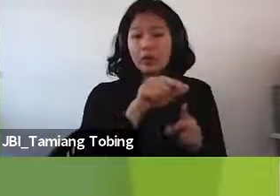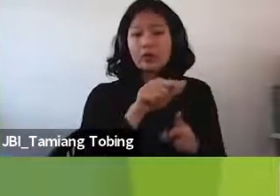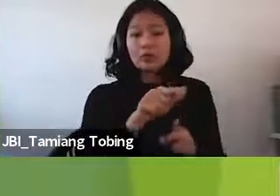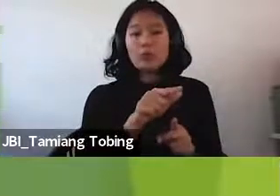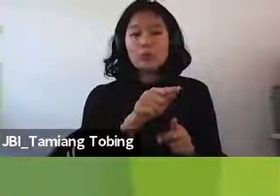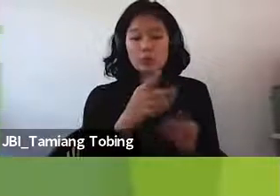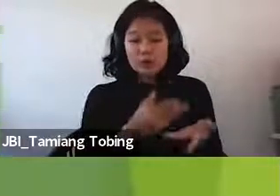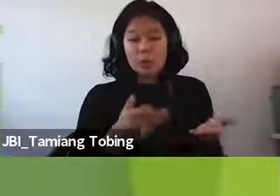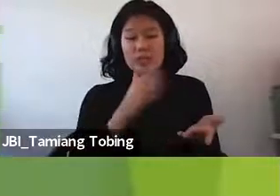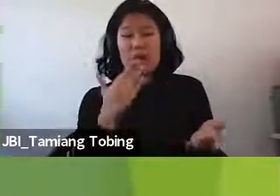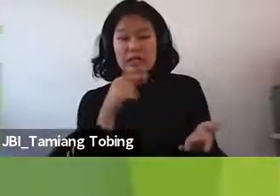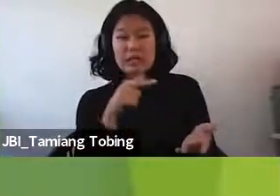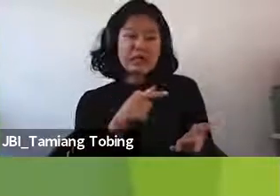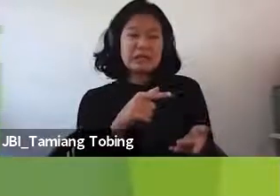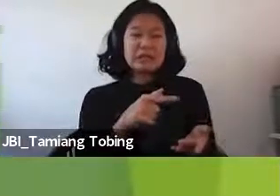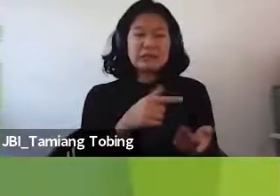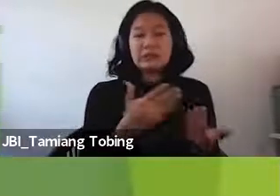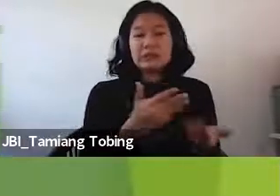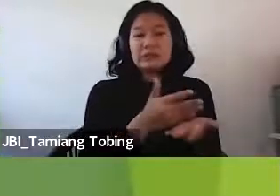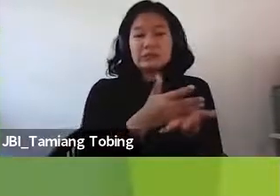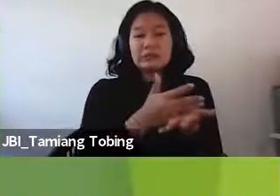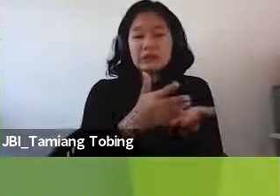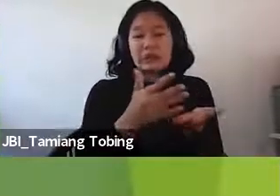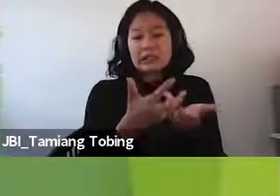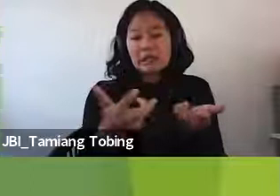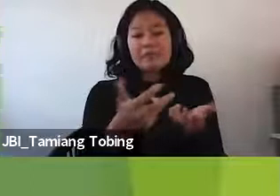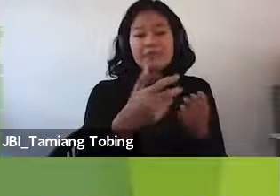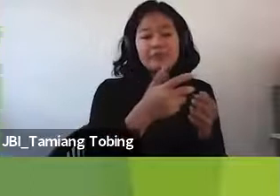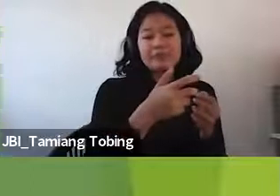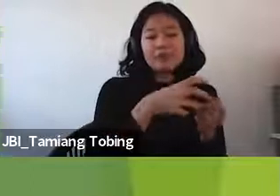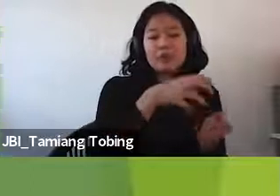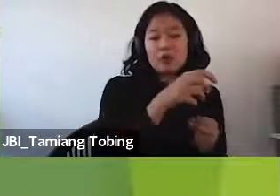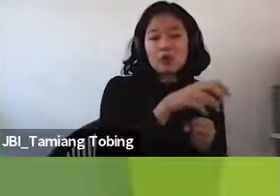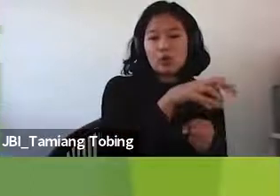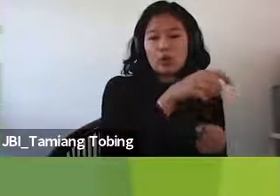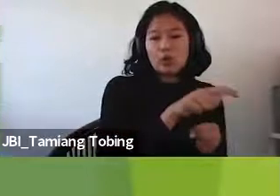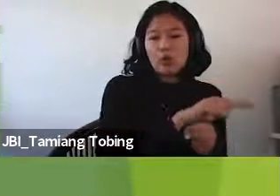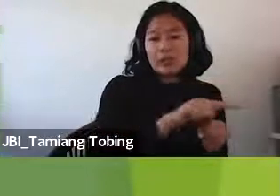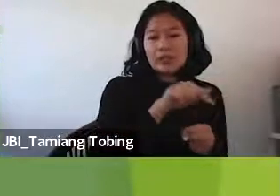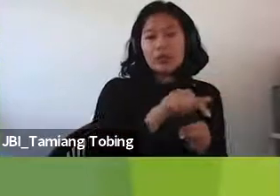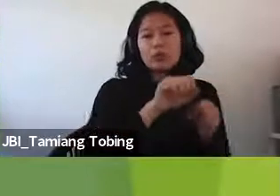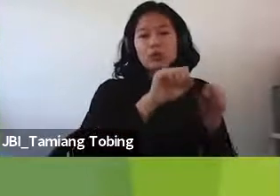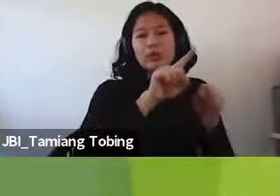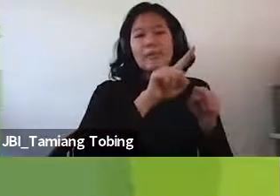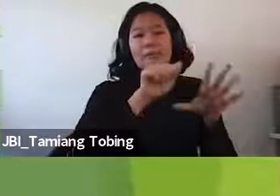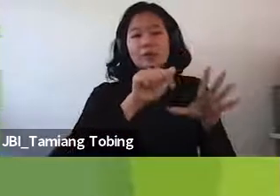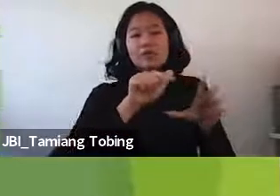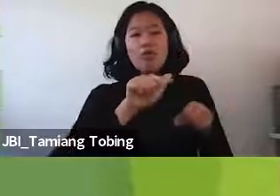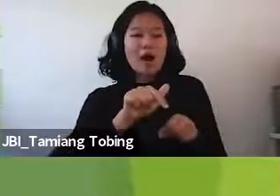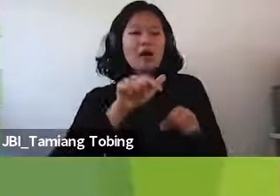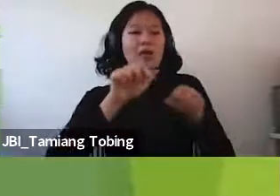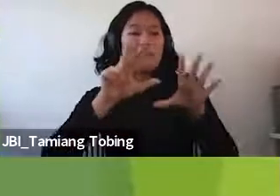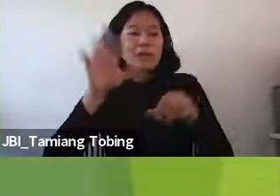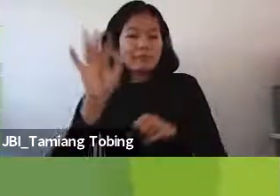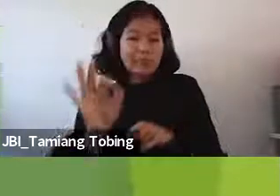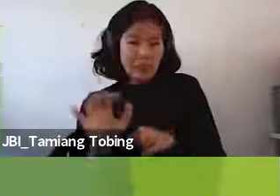kondisi normal saja hanya sharing terhadap produk domestik regional bruto kita adalah 16,89%. Tetapi